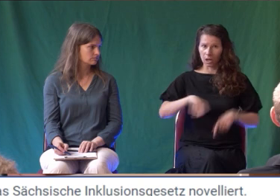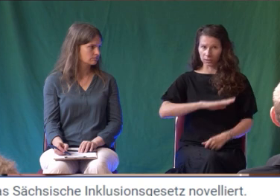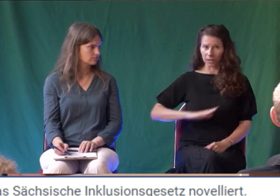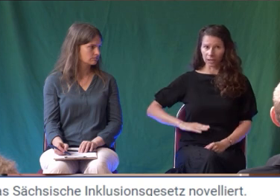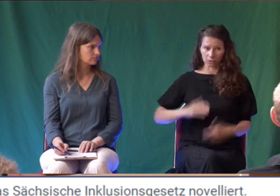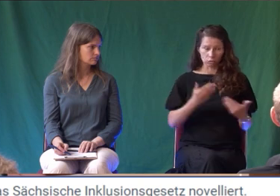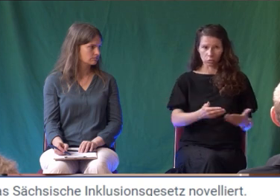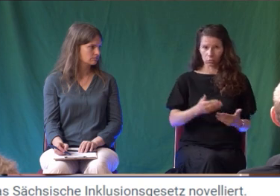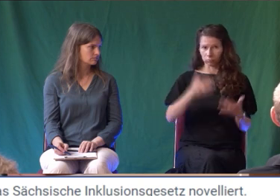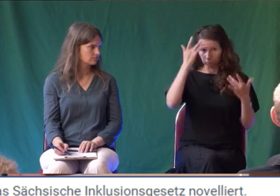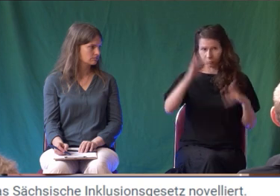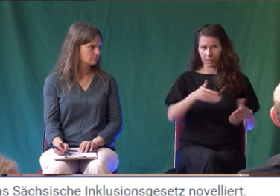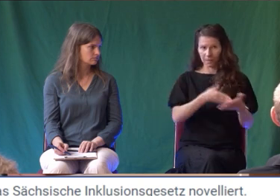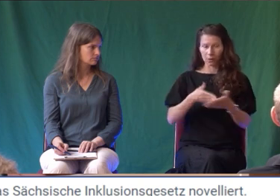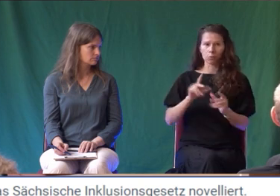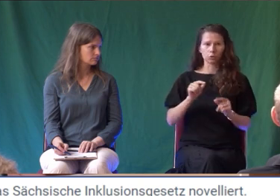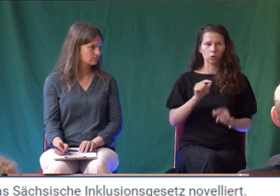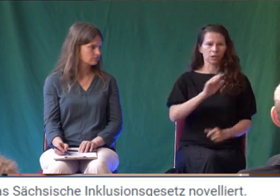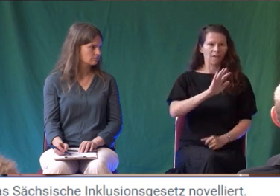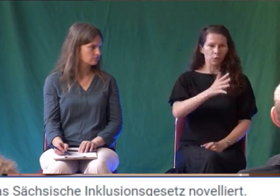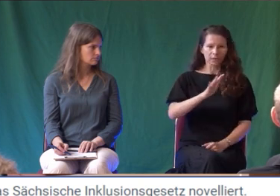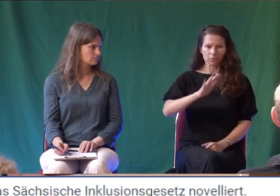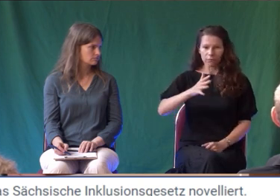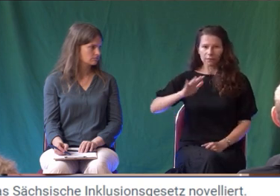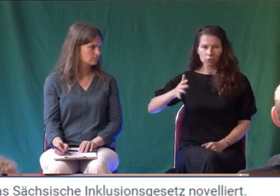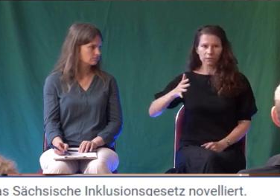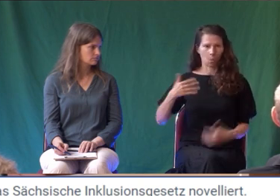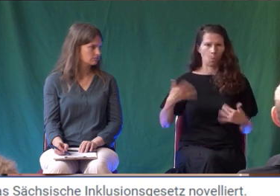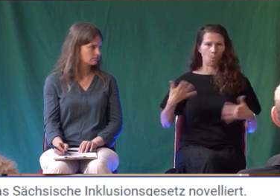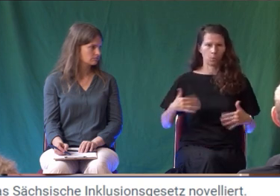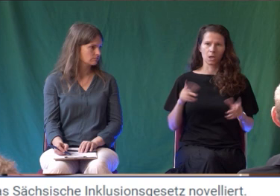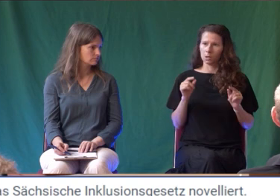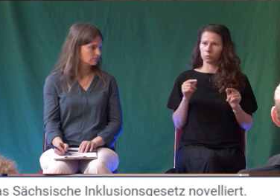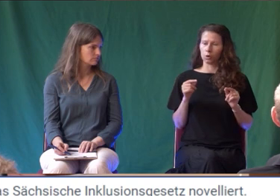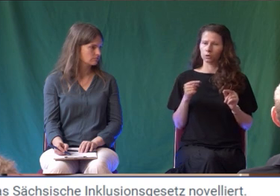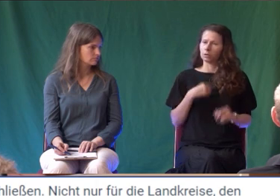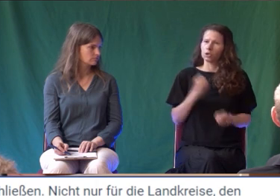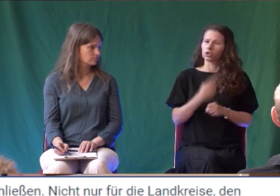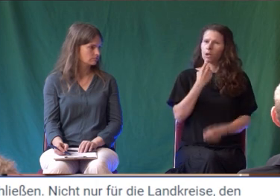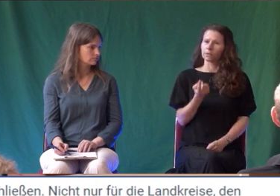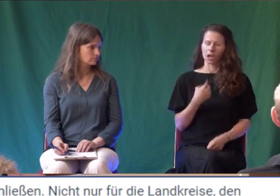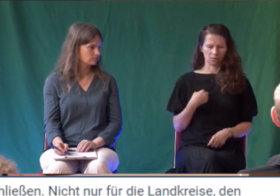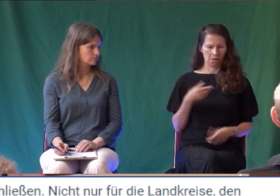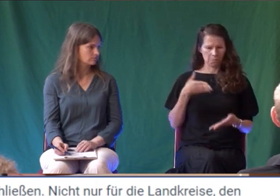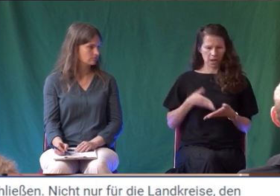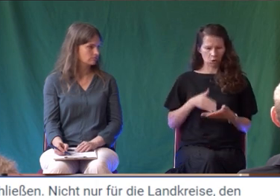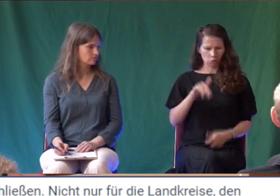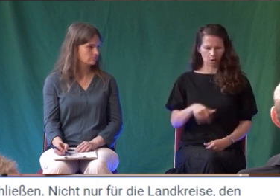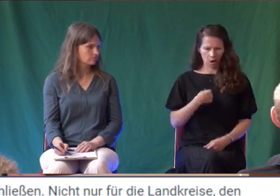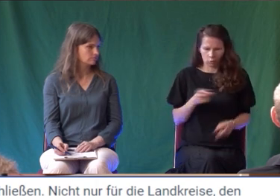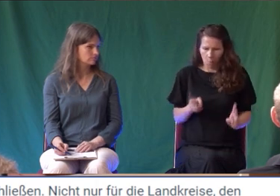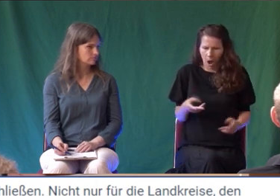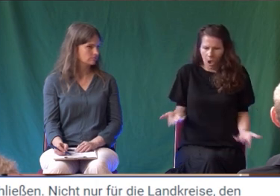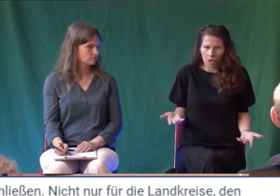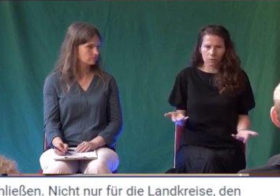Freistaat Sachsen das ist jeder fünfte ich sage an der Stelle immer das ist völlig normal behindert zu sein und dieses Gesetz